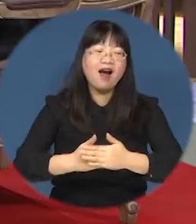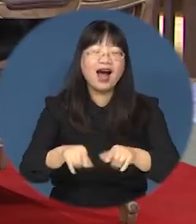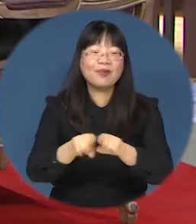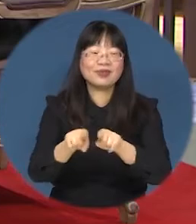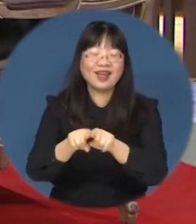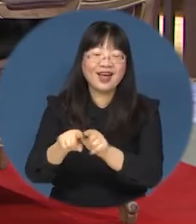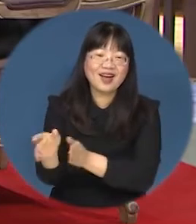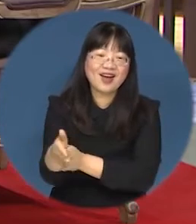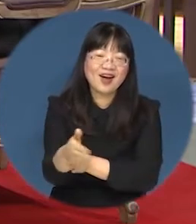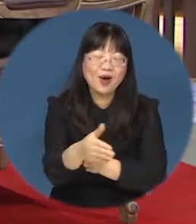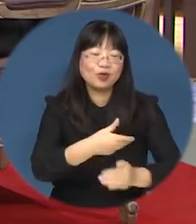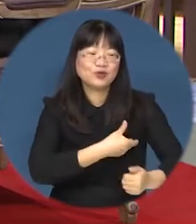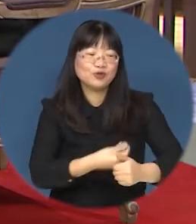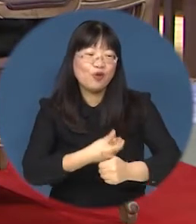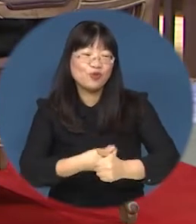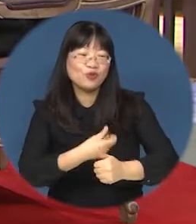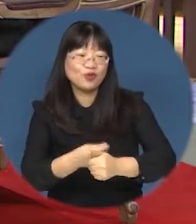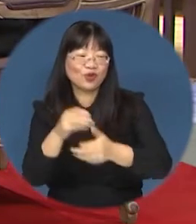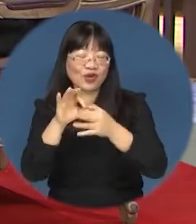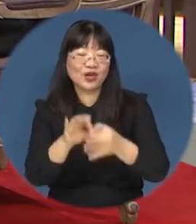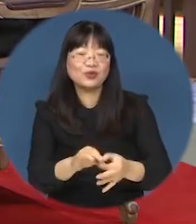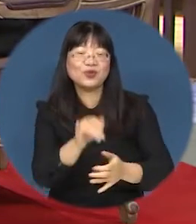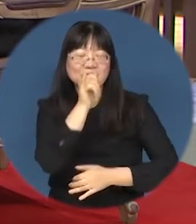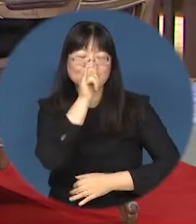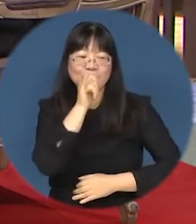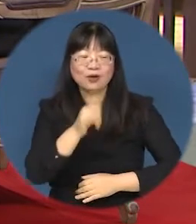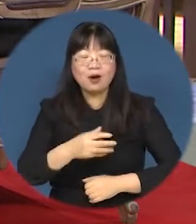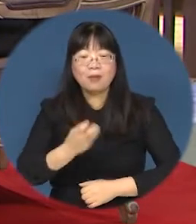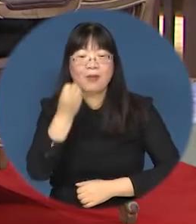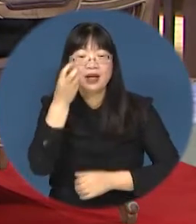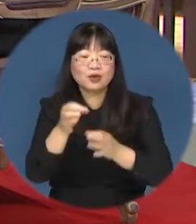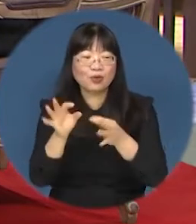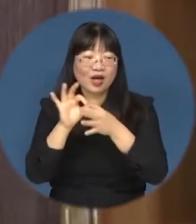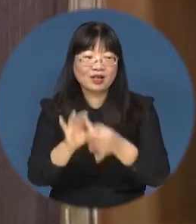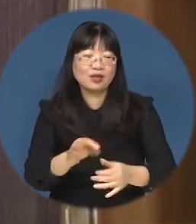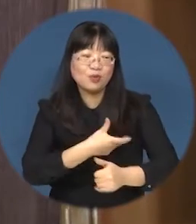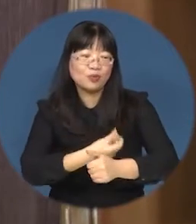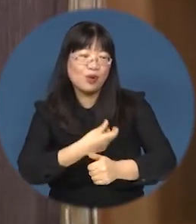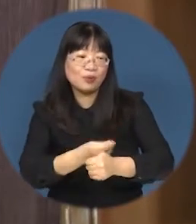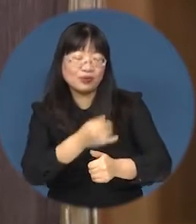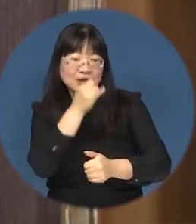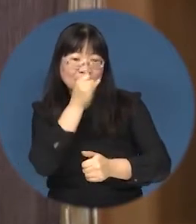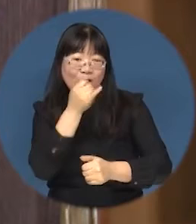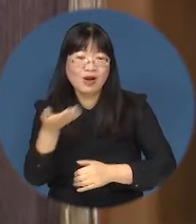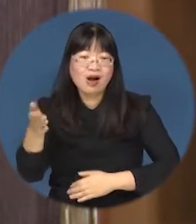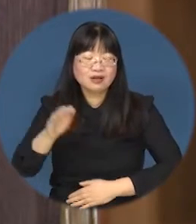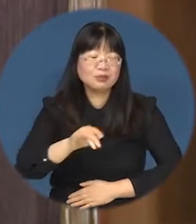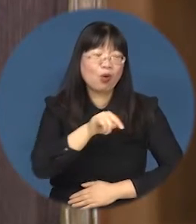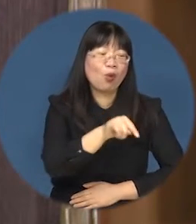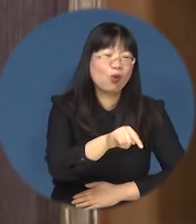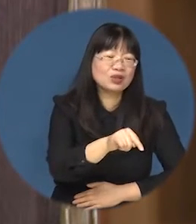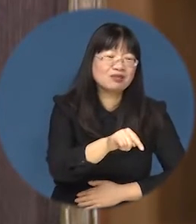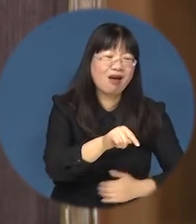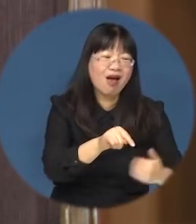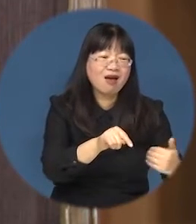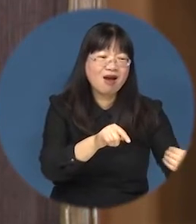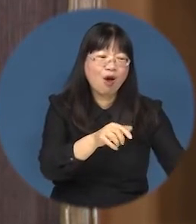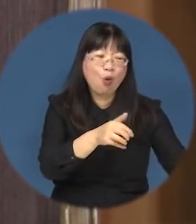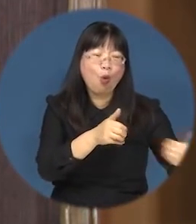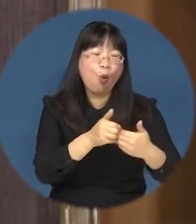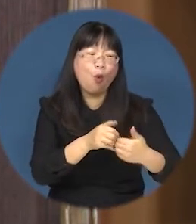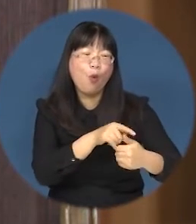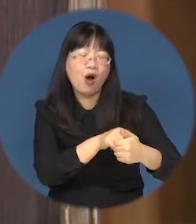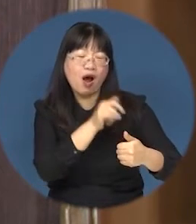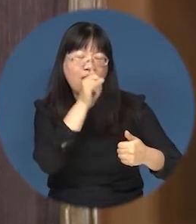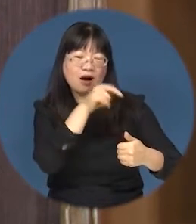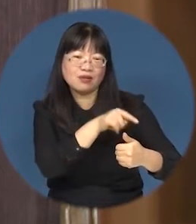거죠. 그리고 젖을 계속 먹이고. 8개월 동안 계속 먹이는 거죠. 예, 근데 가면서 또 범고래가 또 공격을 하죠. 이빨고래가 네. 얘는